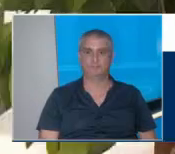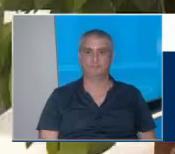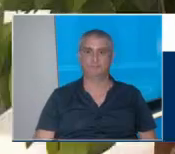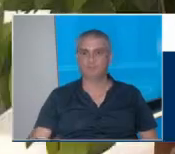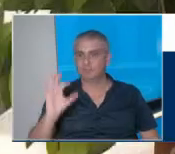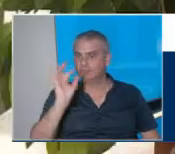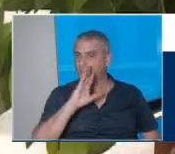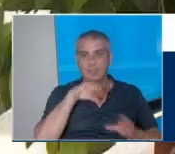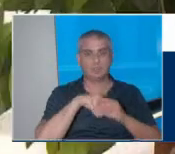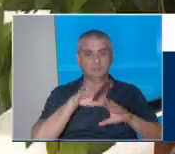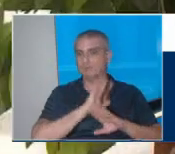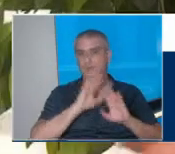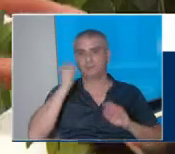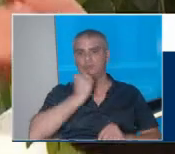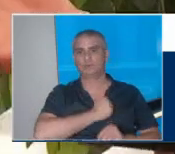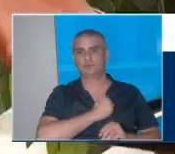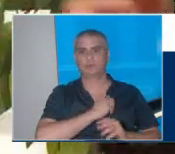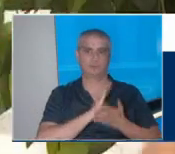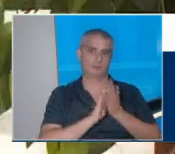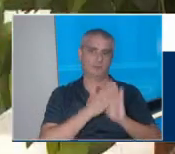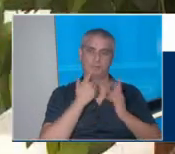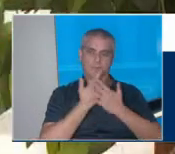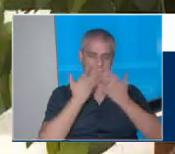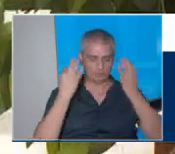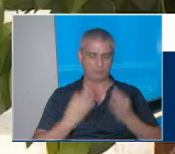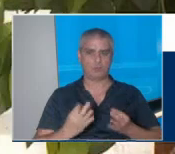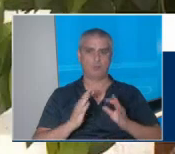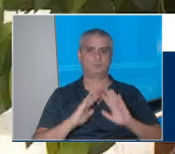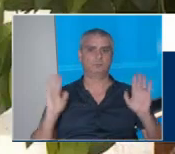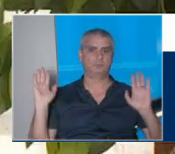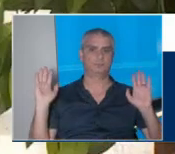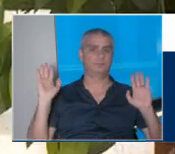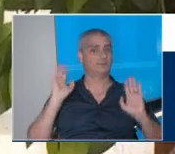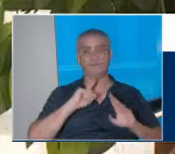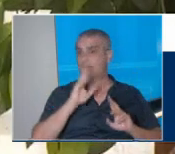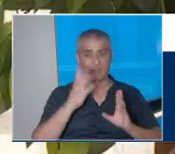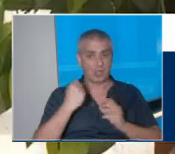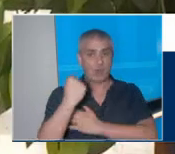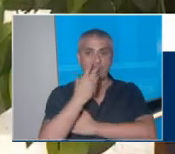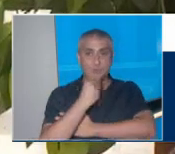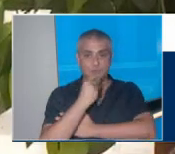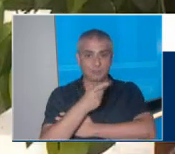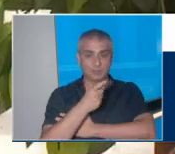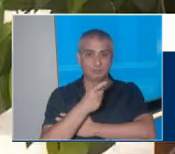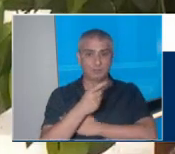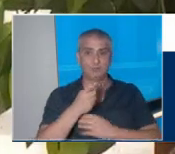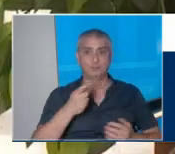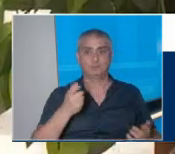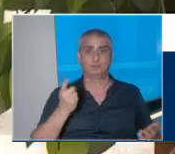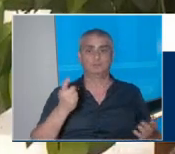ש"ס לא תיכנס לממשלה בלי הציונות הדתית, הנה אמרתי את זה בצורה הכי מפורשת שבעולם. וגם בלי עוצמה יהודית. תתפסו אותי על המילה הזאת.